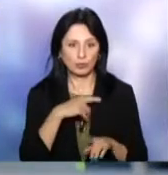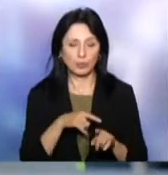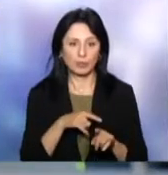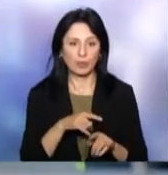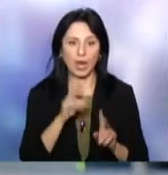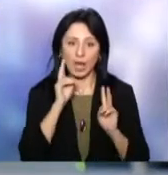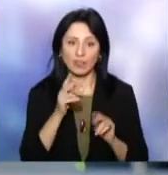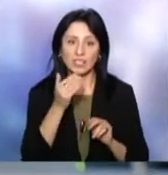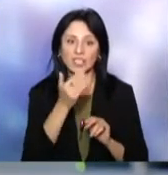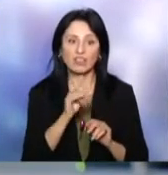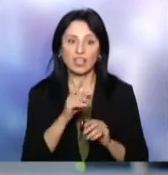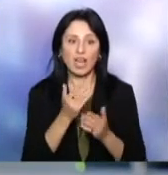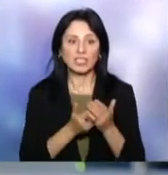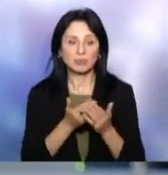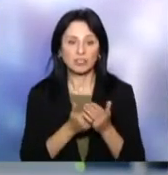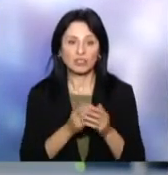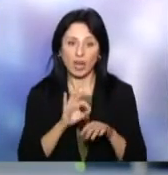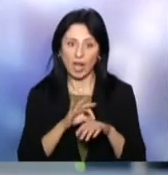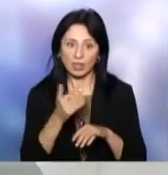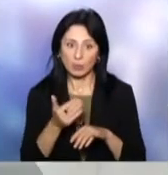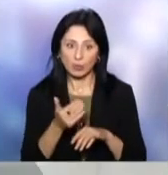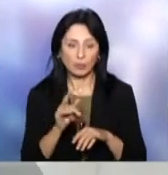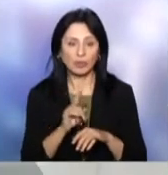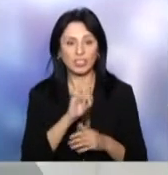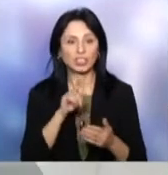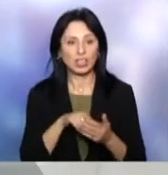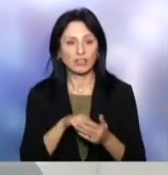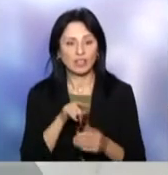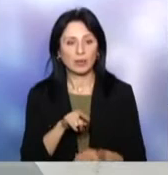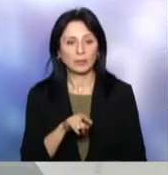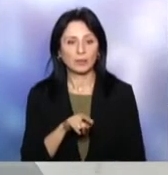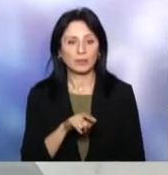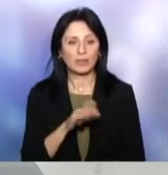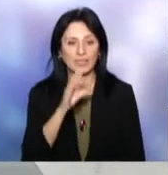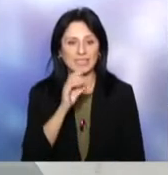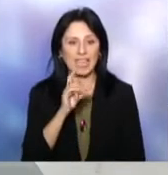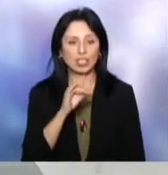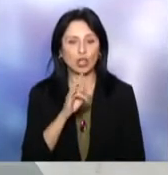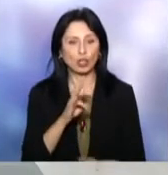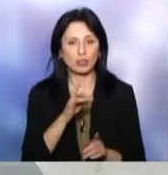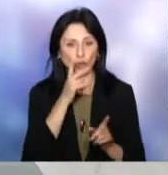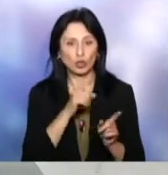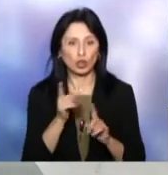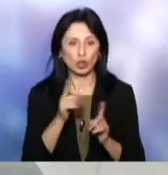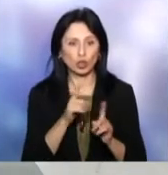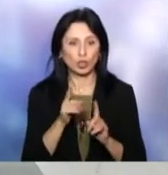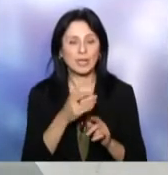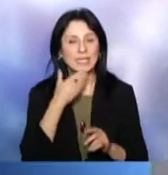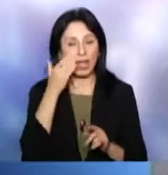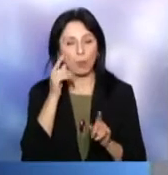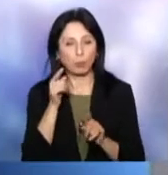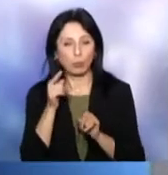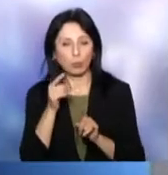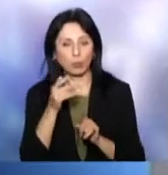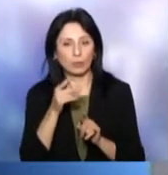არ ვიცი, თქვენ რას მირჩევთ და ეს შეკითხვა მაქვს კიდევ. სეზონურად მაქვს უფრო ზაფხული, როგორც